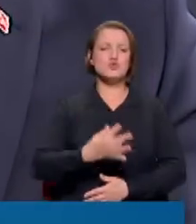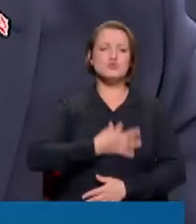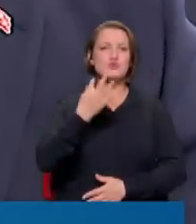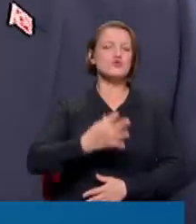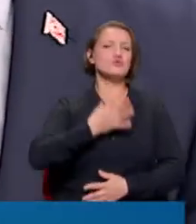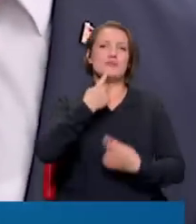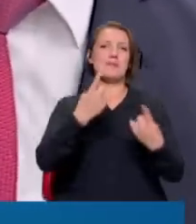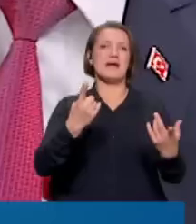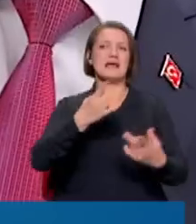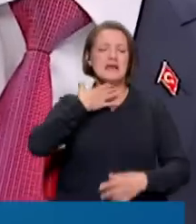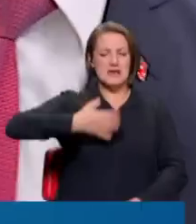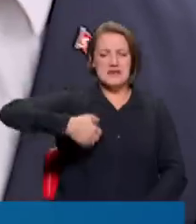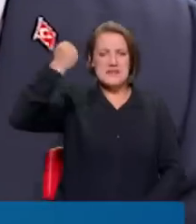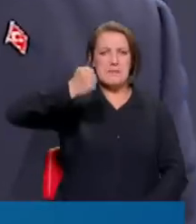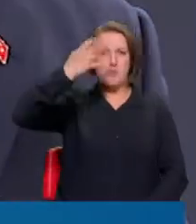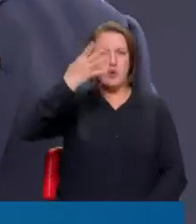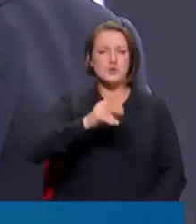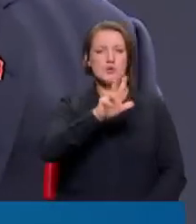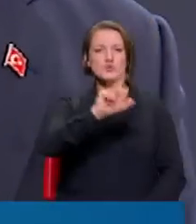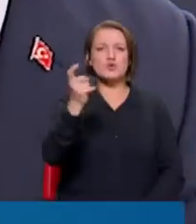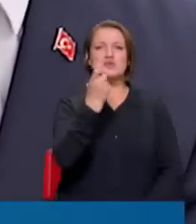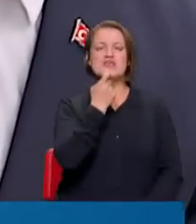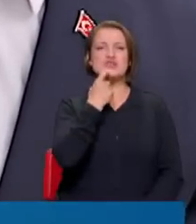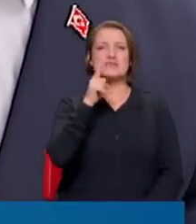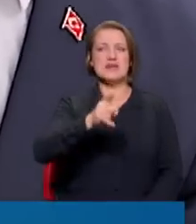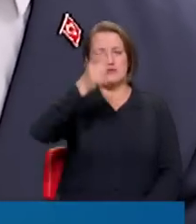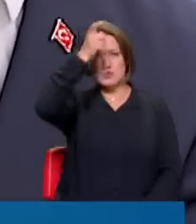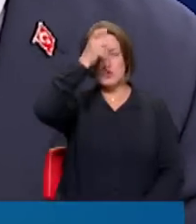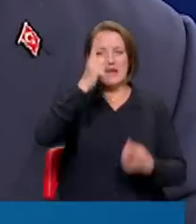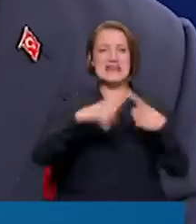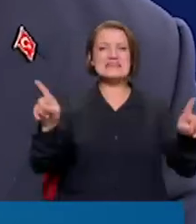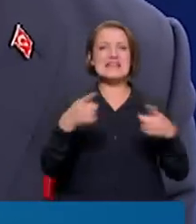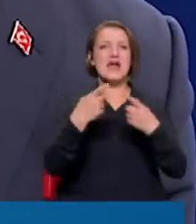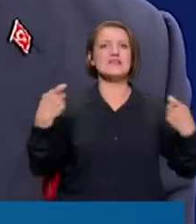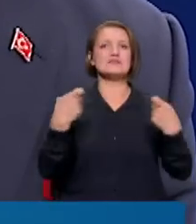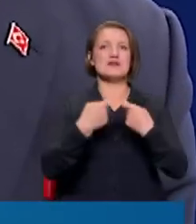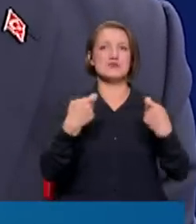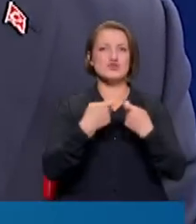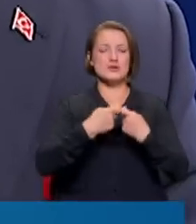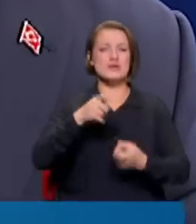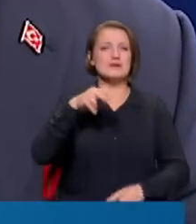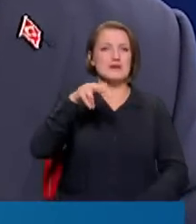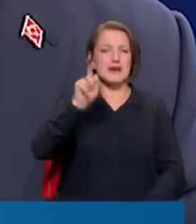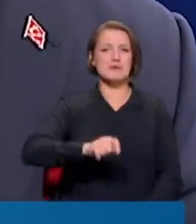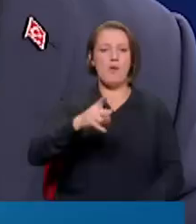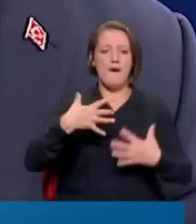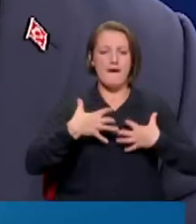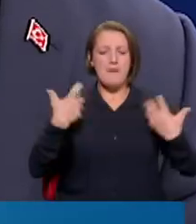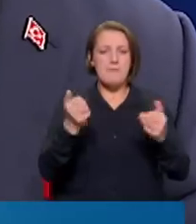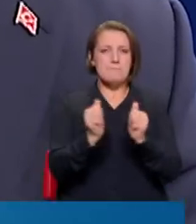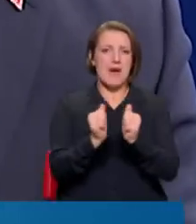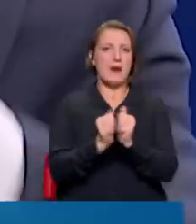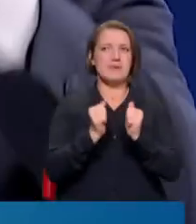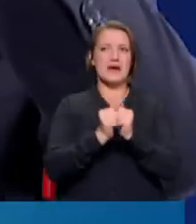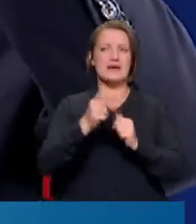demektir idama mahkum edildiğinde 39 yaşındaydı Türk İstiklal Savaşı'nı yürüttüğü o kahramanlarla beraber